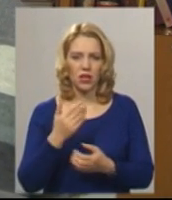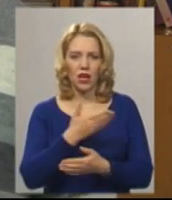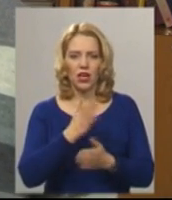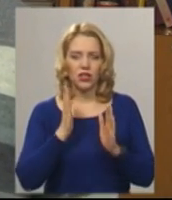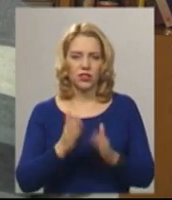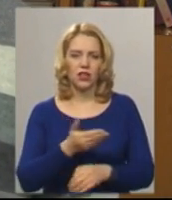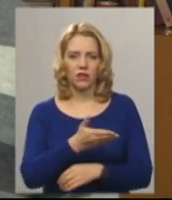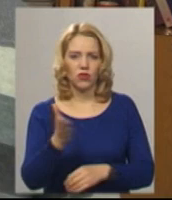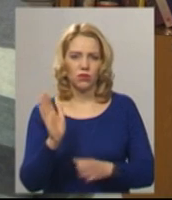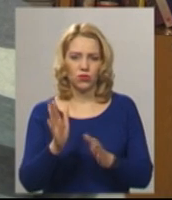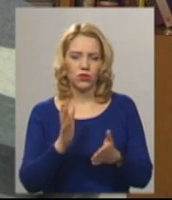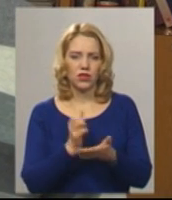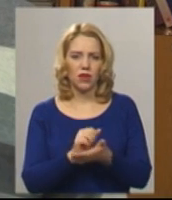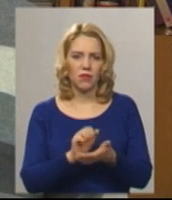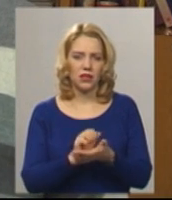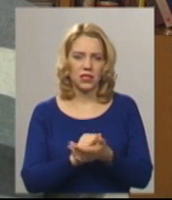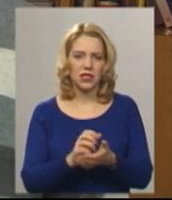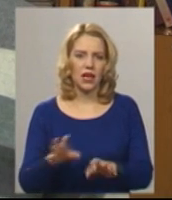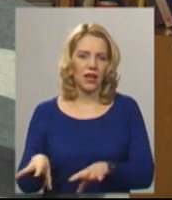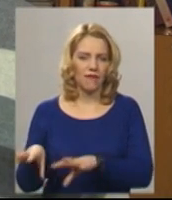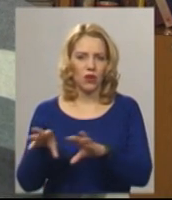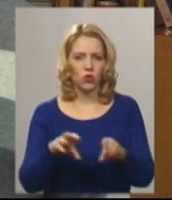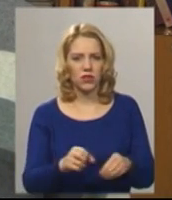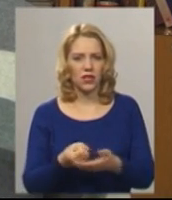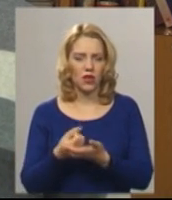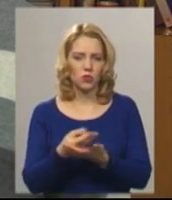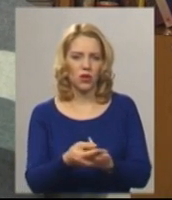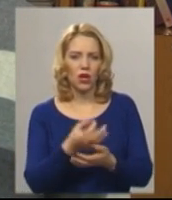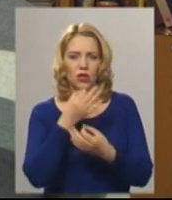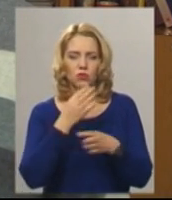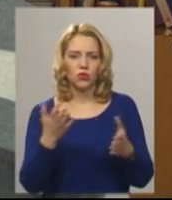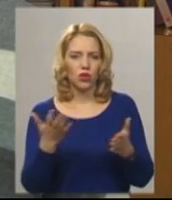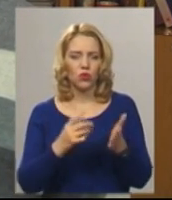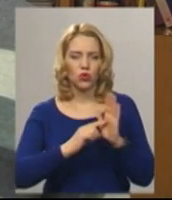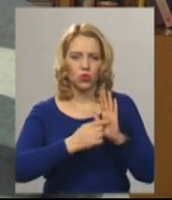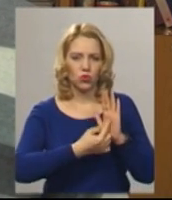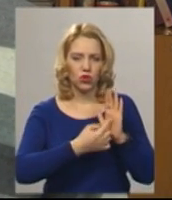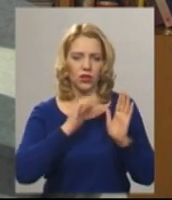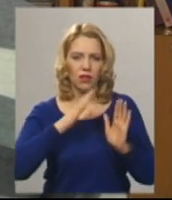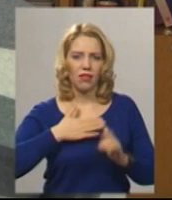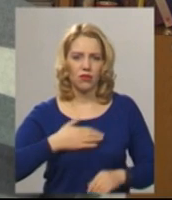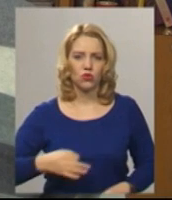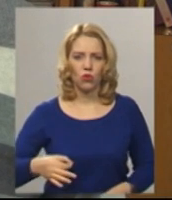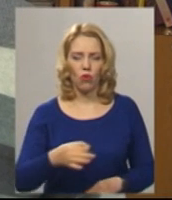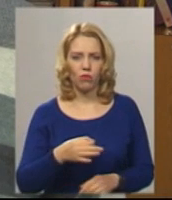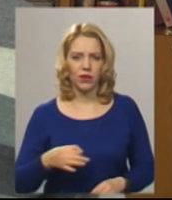вони займатися евакуацією, тобто госпіталізацією з будь-якої точки нашої